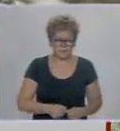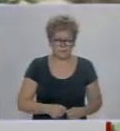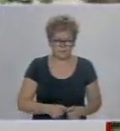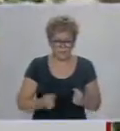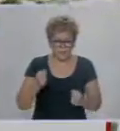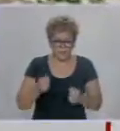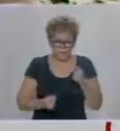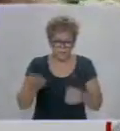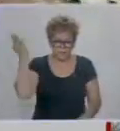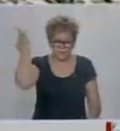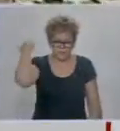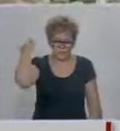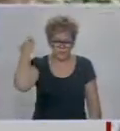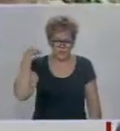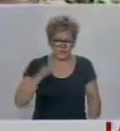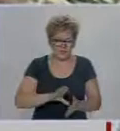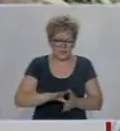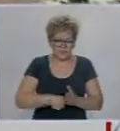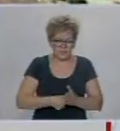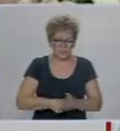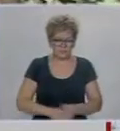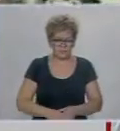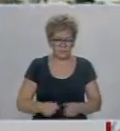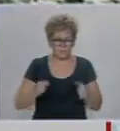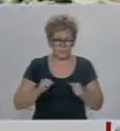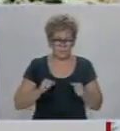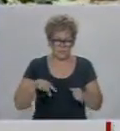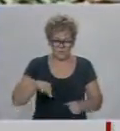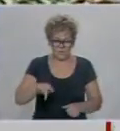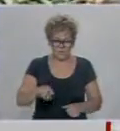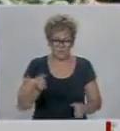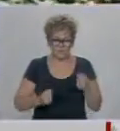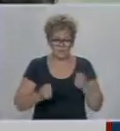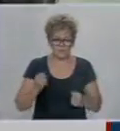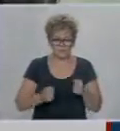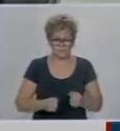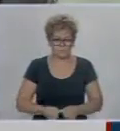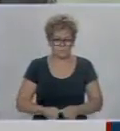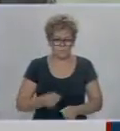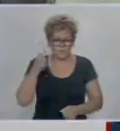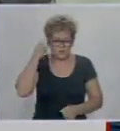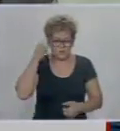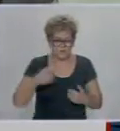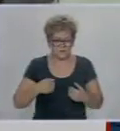vechi, vechi, de... Efectiv, ți-o frică să mai mergi în ele. Deci, da... Știți cum e, așa e la